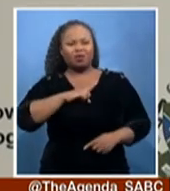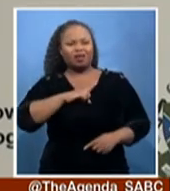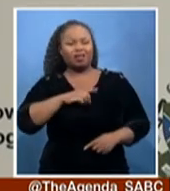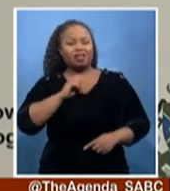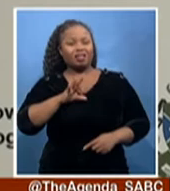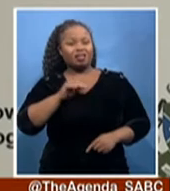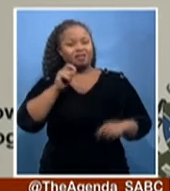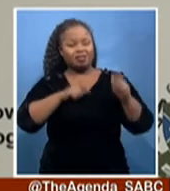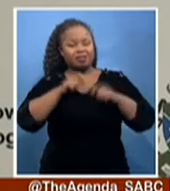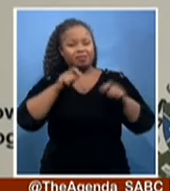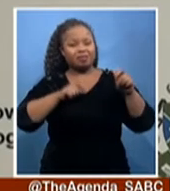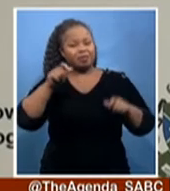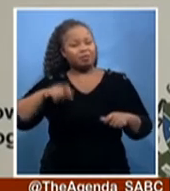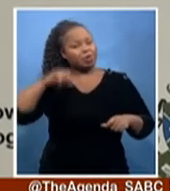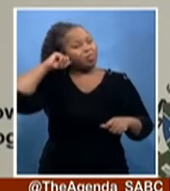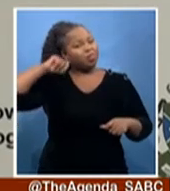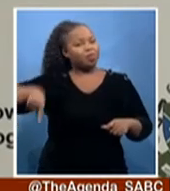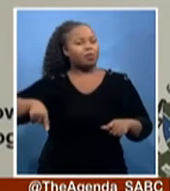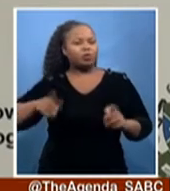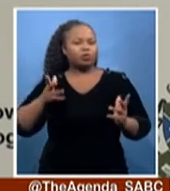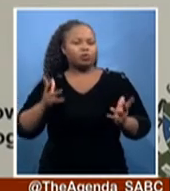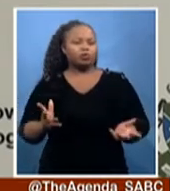e nna o kare di kwa tlase.